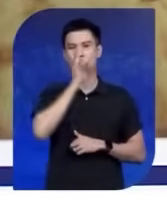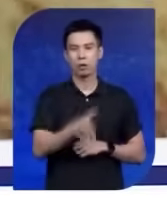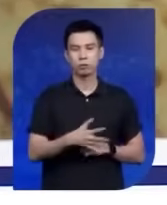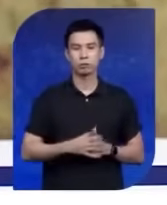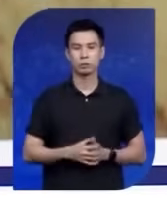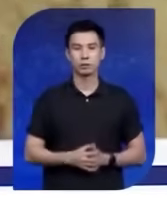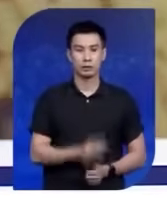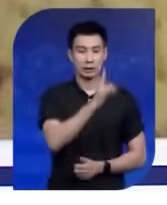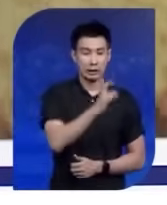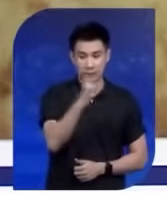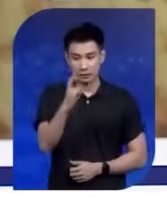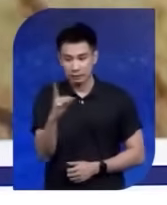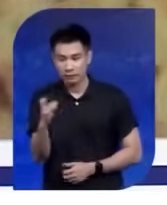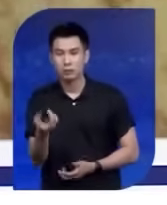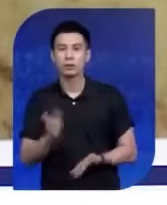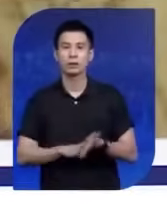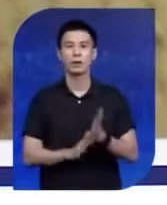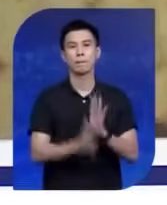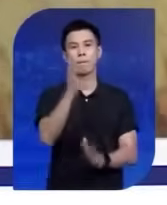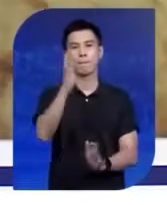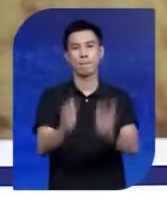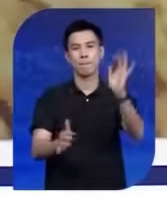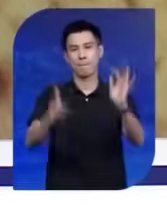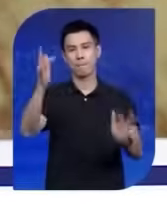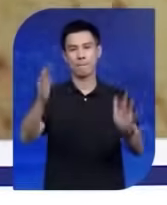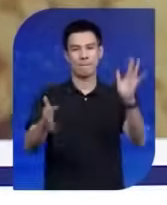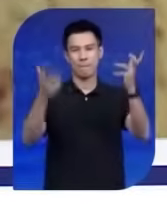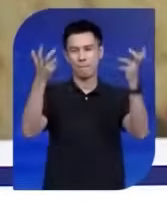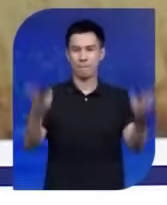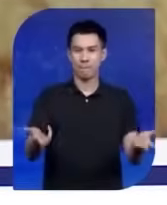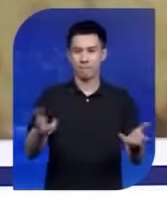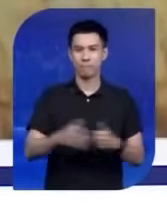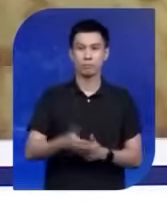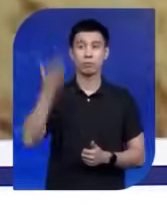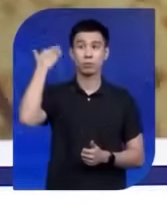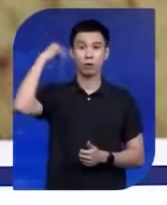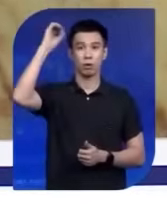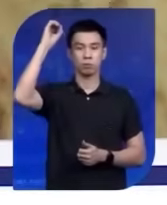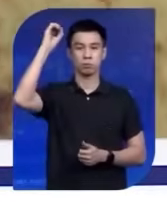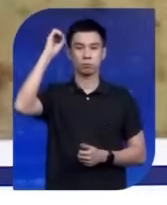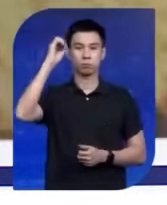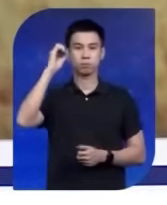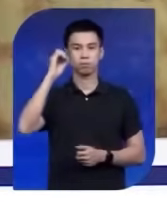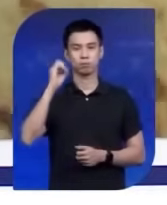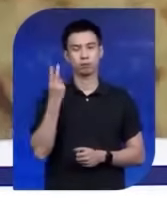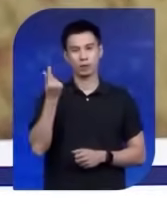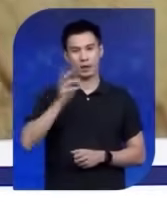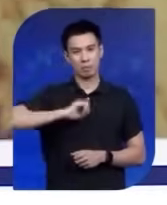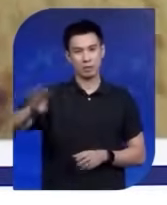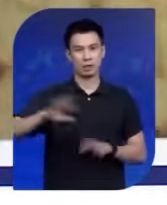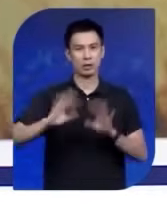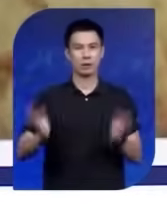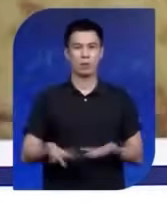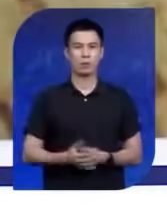nắng nóng tăng lên mà các vụ cháy rừng cũng xảy ra nghiêm trọng Thậm chí chưa từng có gây thiệt hại rất